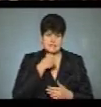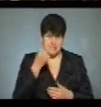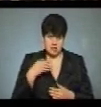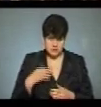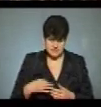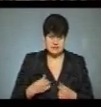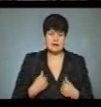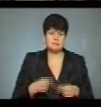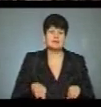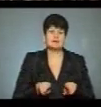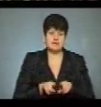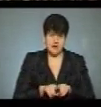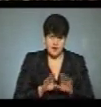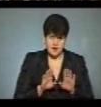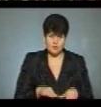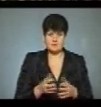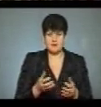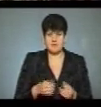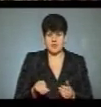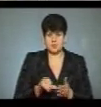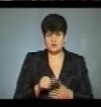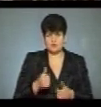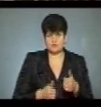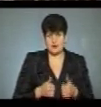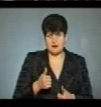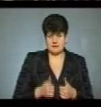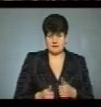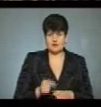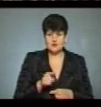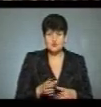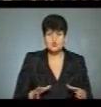також теж приймали участь в цих змаганнях. Вони